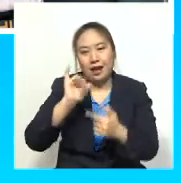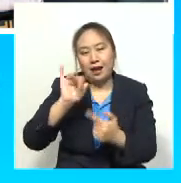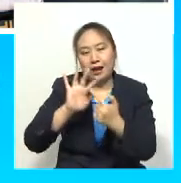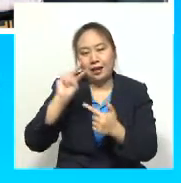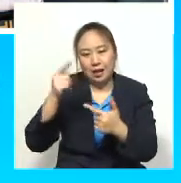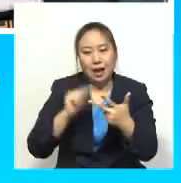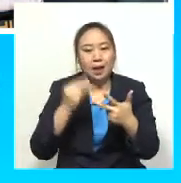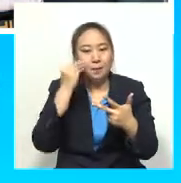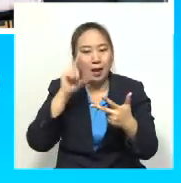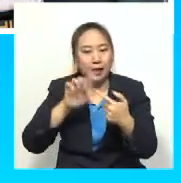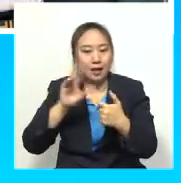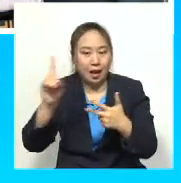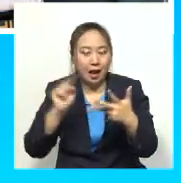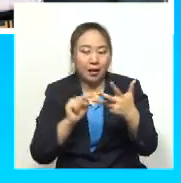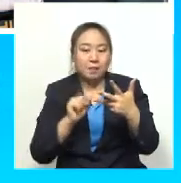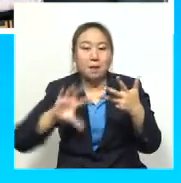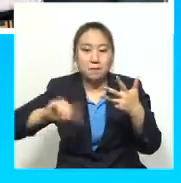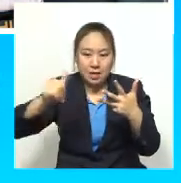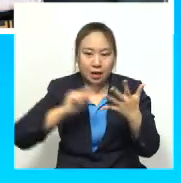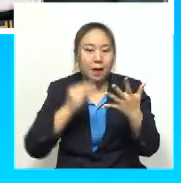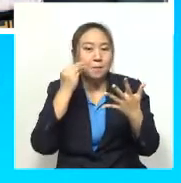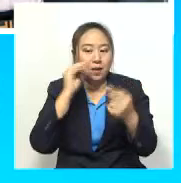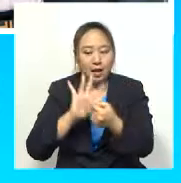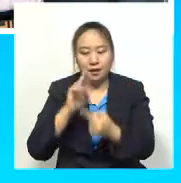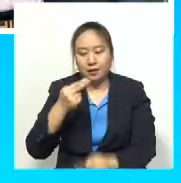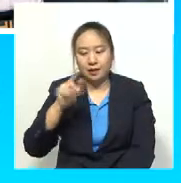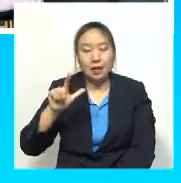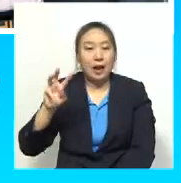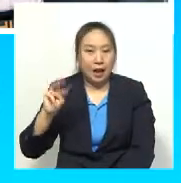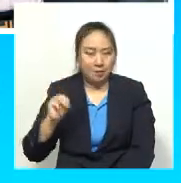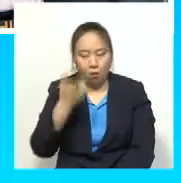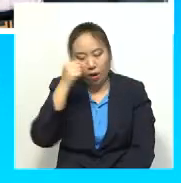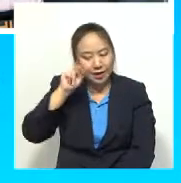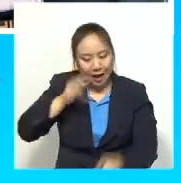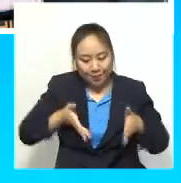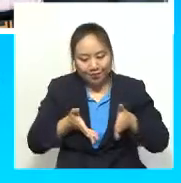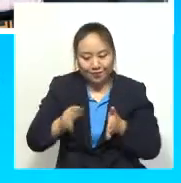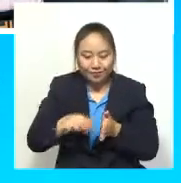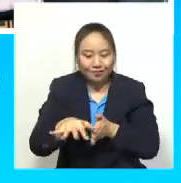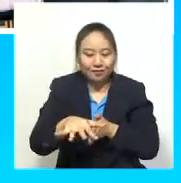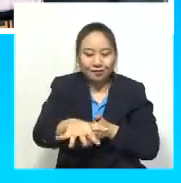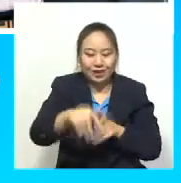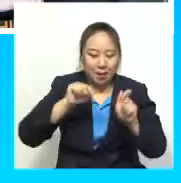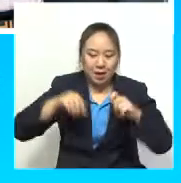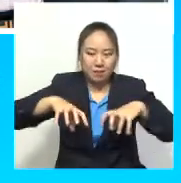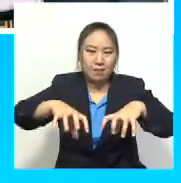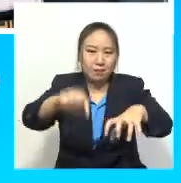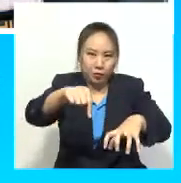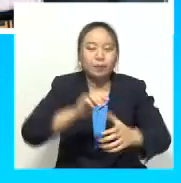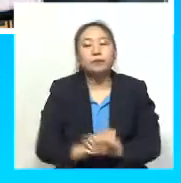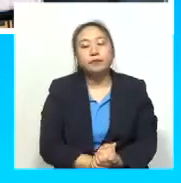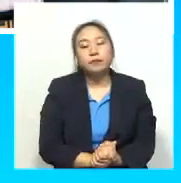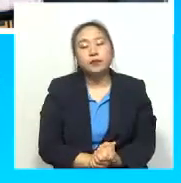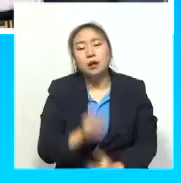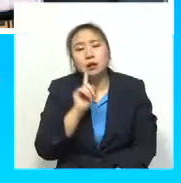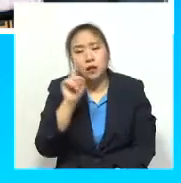บ้านลาดอำเภอเมืองนะครับแล้วก็บ้านแหลมซึ่งเป็นจุดออกของทางน้ำตรงนี้ครับ ค่ะท่านรองอธิบดีคะแล้วเ